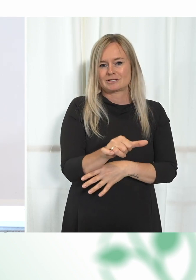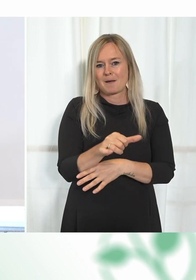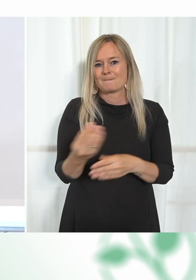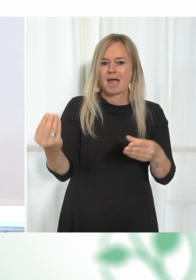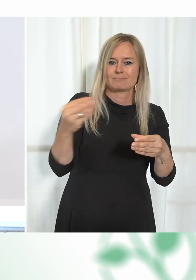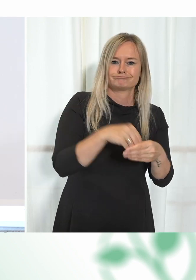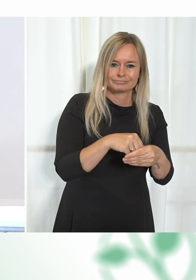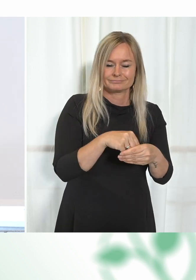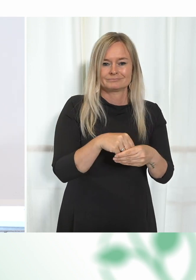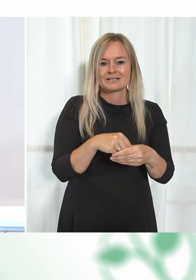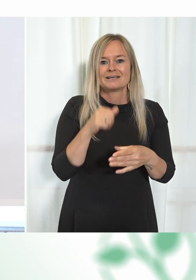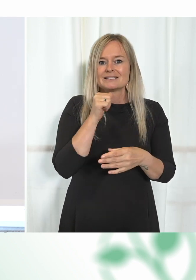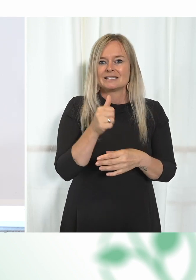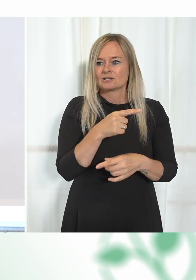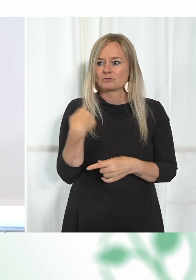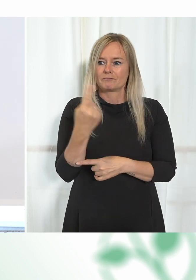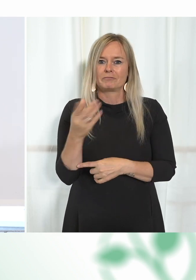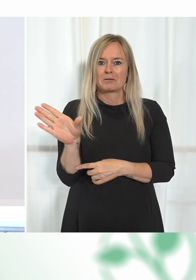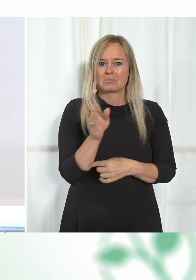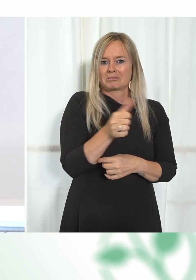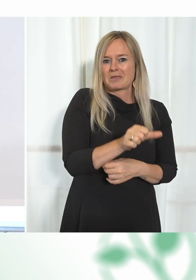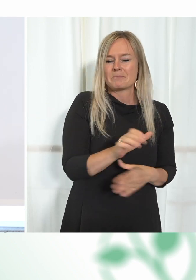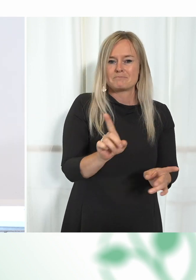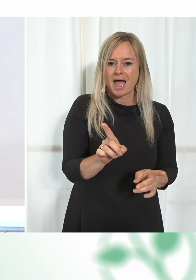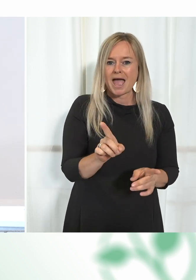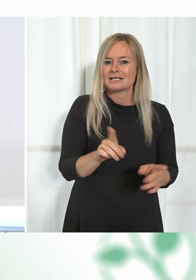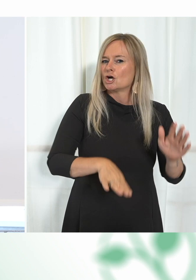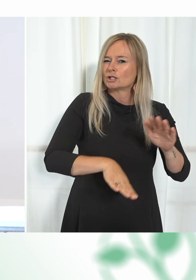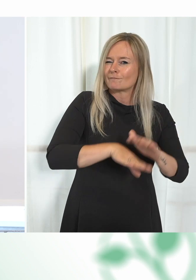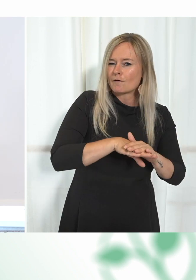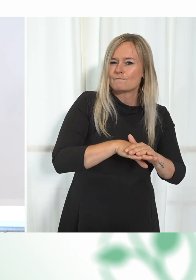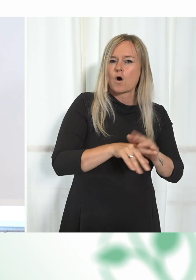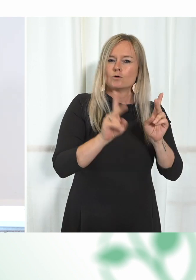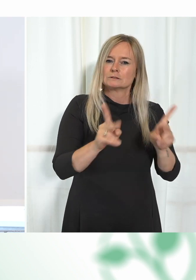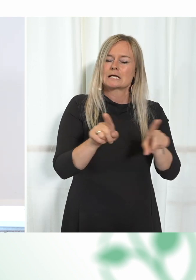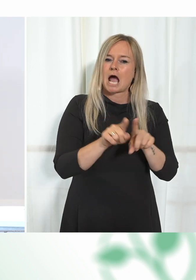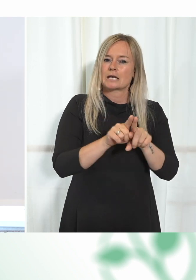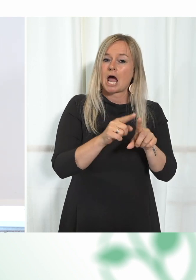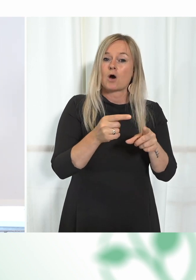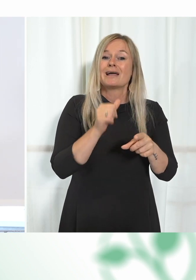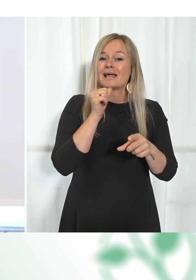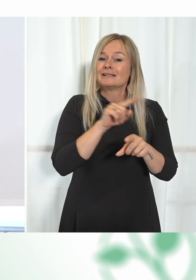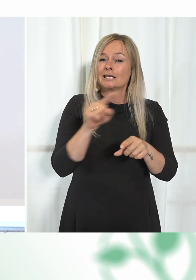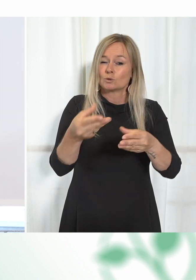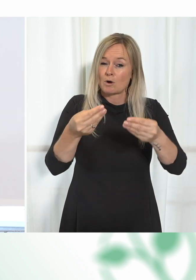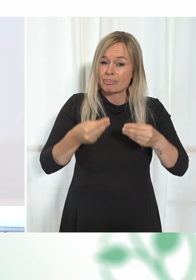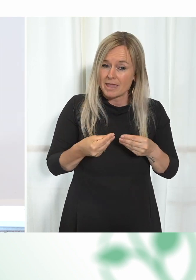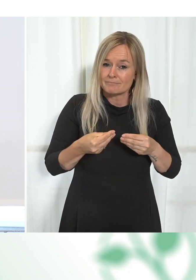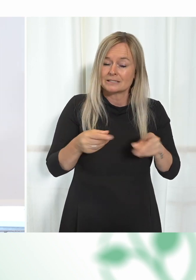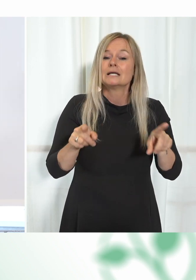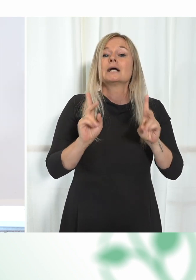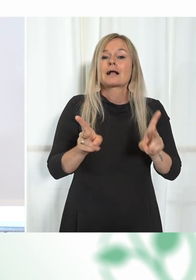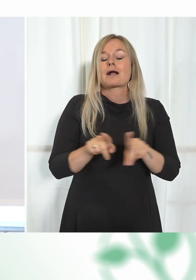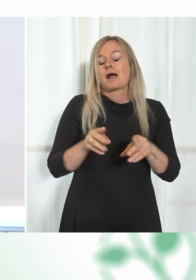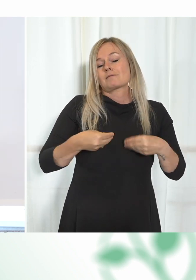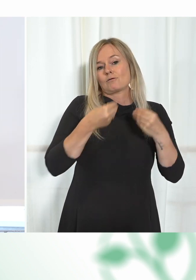Form, dass wir mit dabei sind und konsumieren, sondern auch Teilhabe, dass wir beitragen können. Das wollen wir Menschen mit Behinderung, dass wir im beruflichen Alltag,